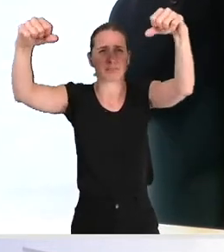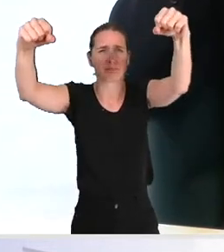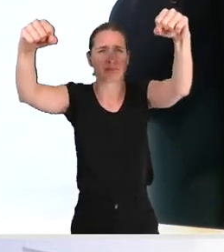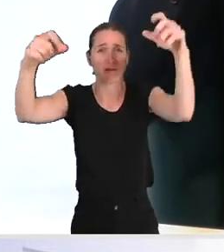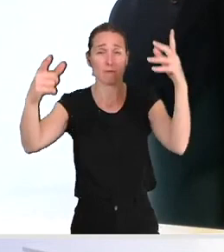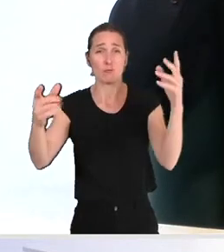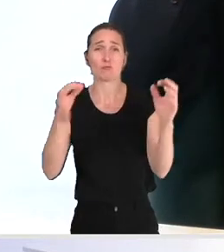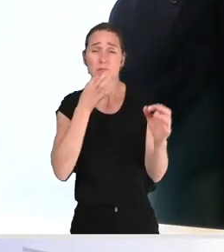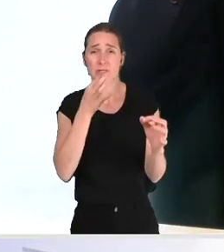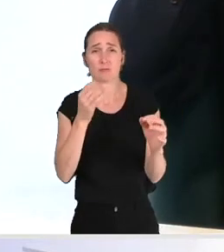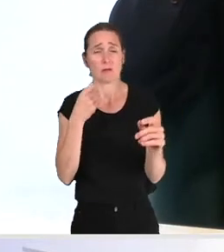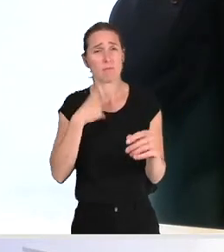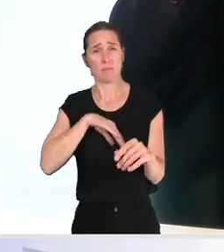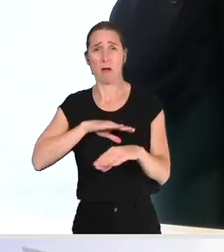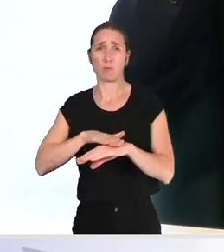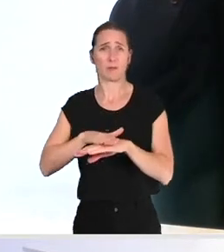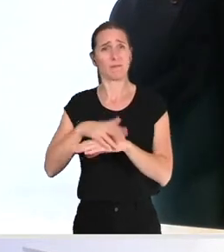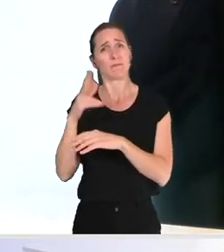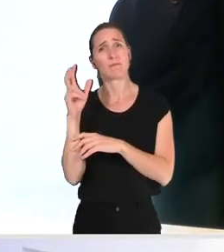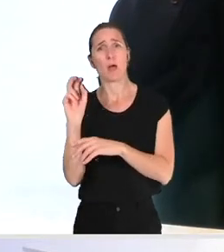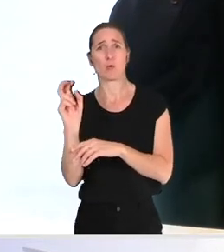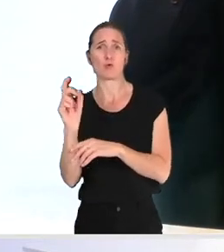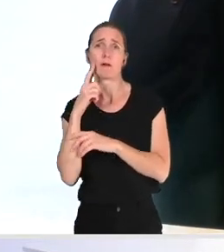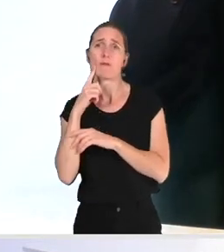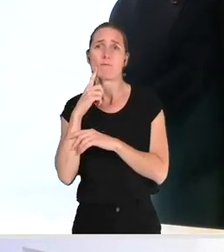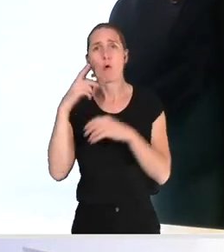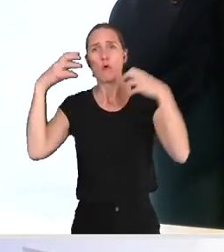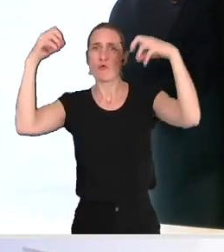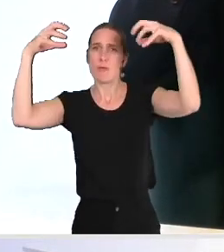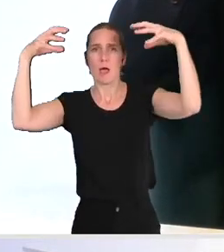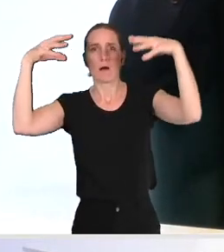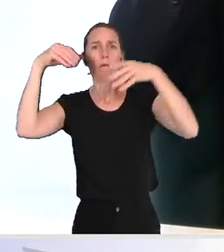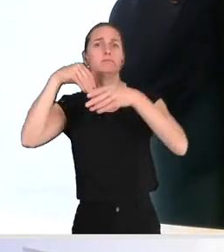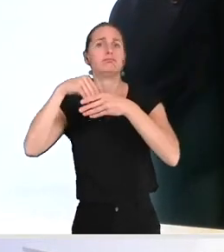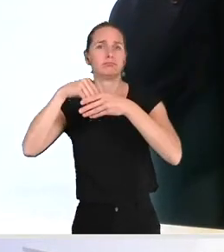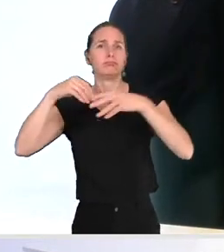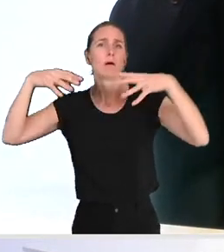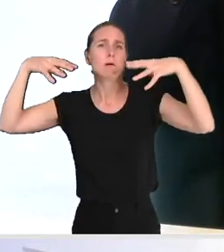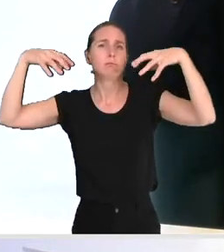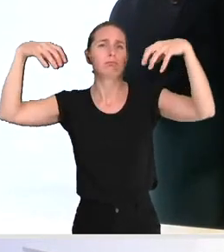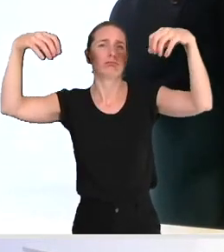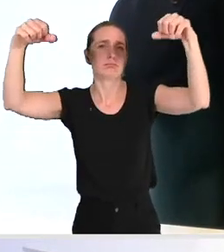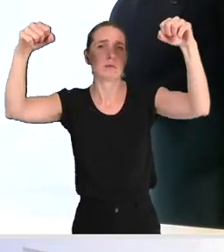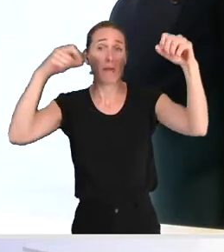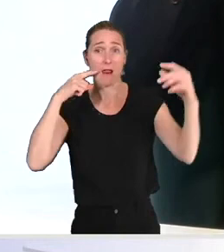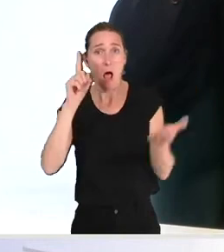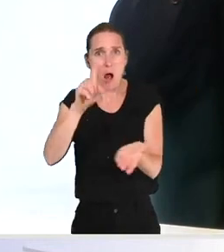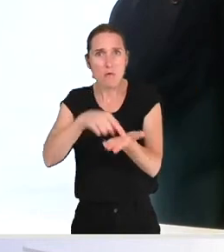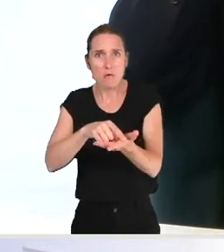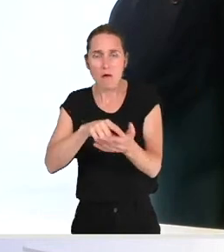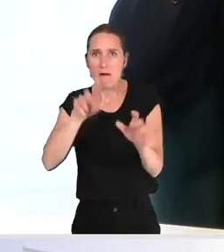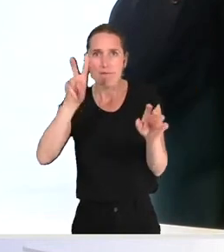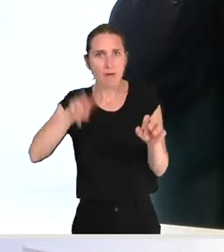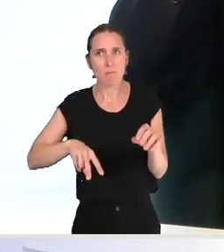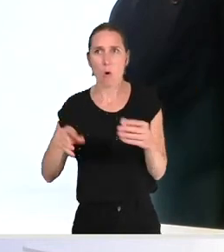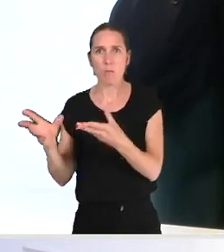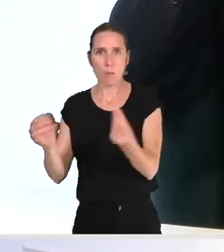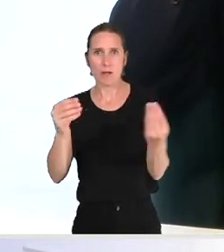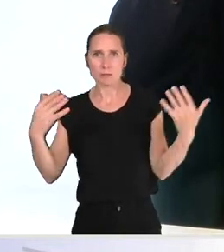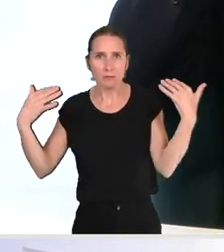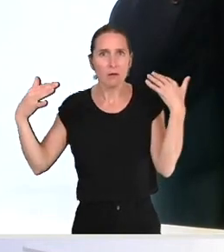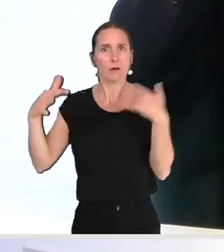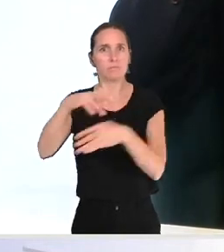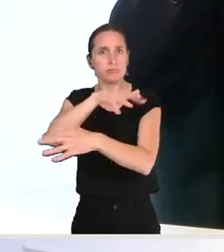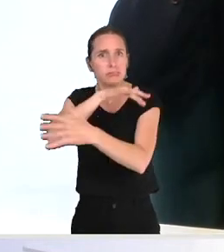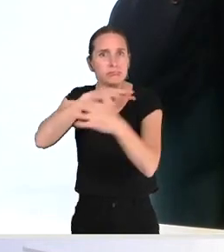évidemment nous le partageons, mais dans un lieu aussi fréquenté le soir, cela mérite une exception. Il faut sécuriser les personnes et les